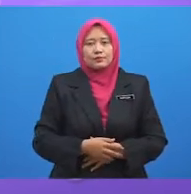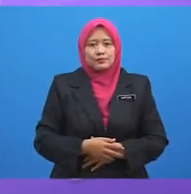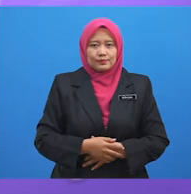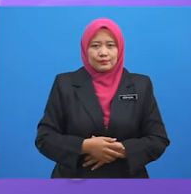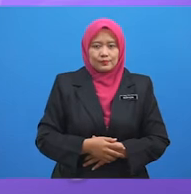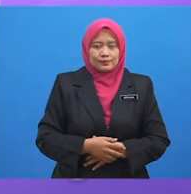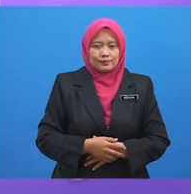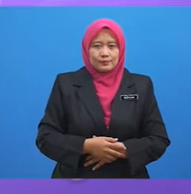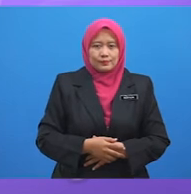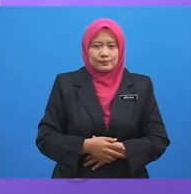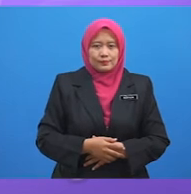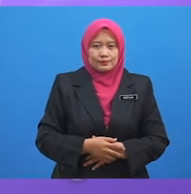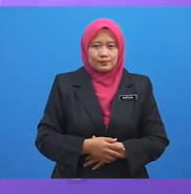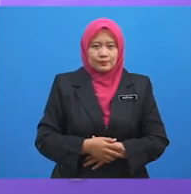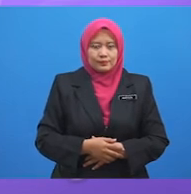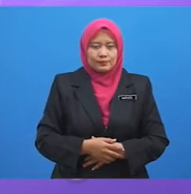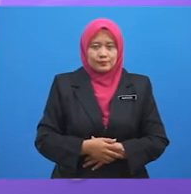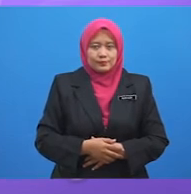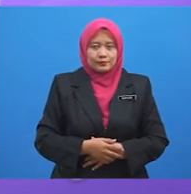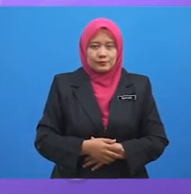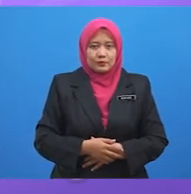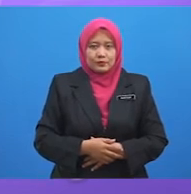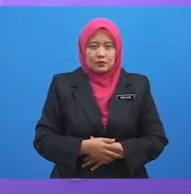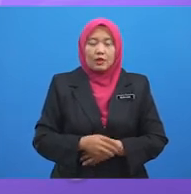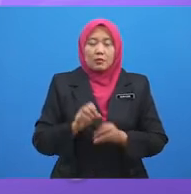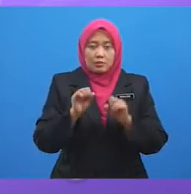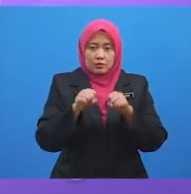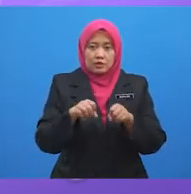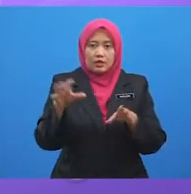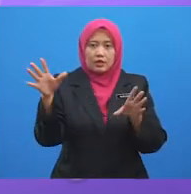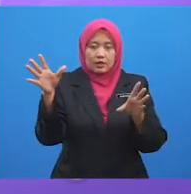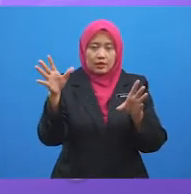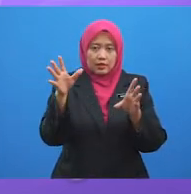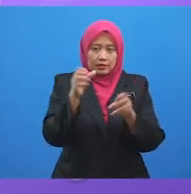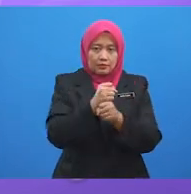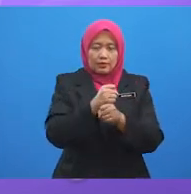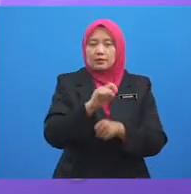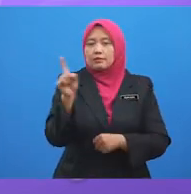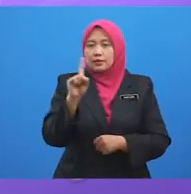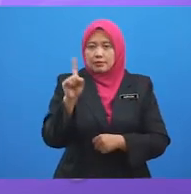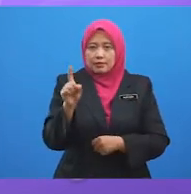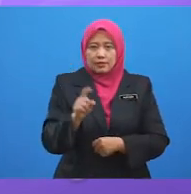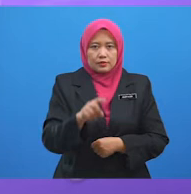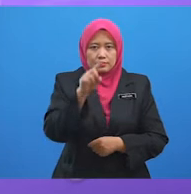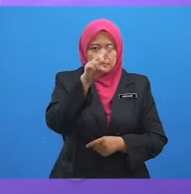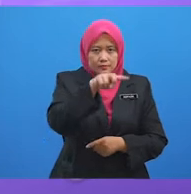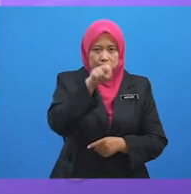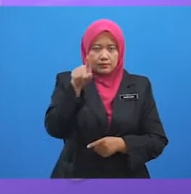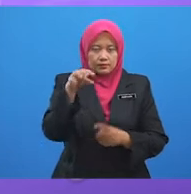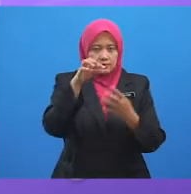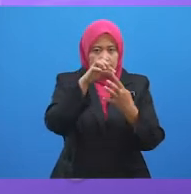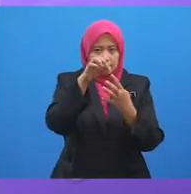131. Murid-murid, mana-mana dua contoh daripada tiga radioisotop